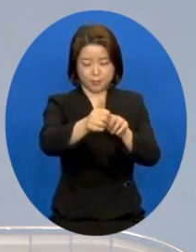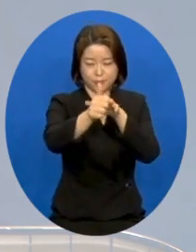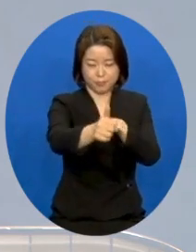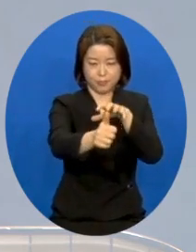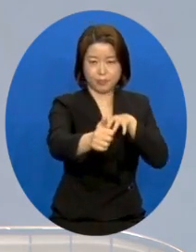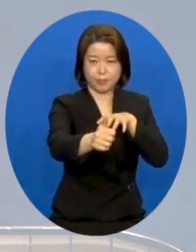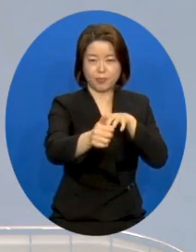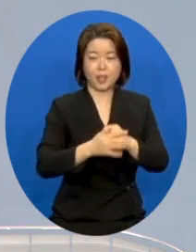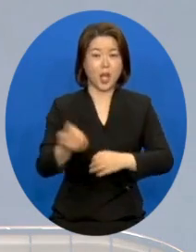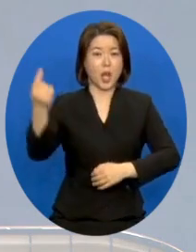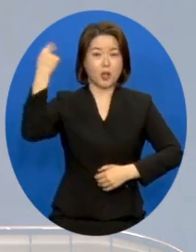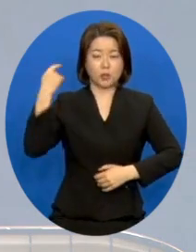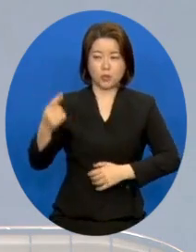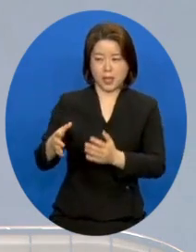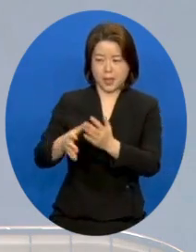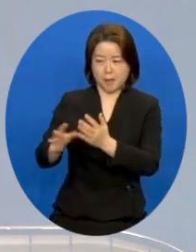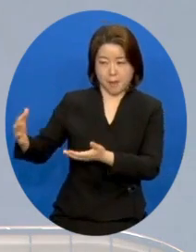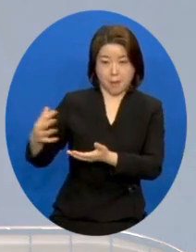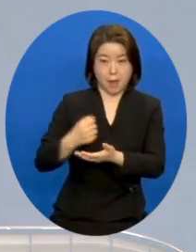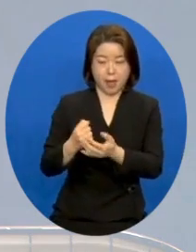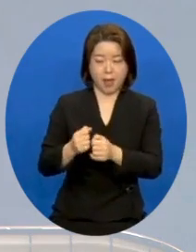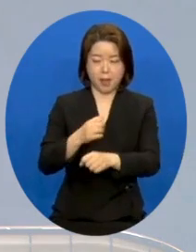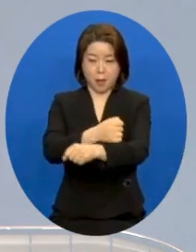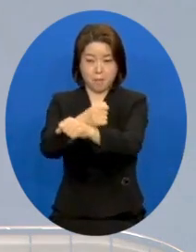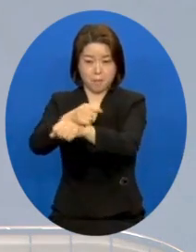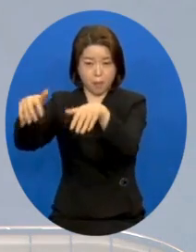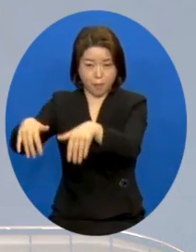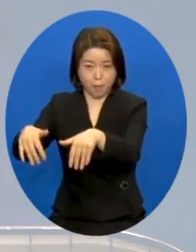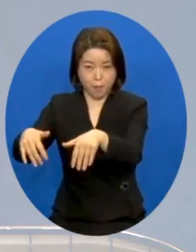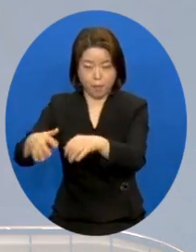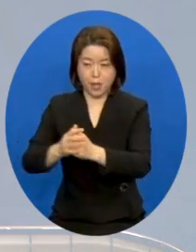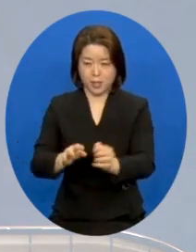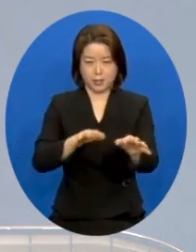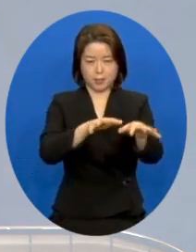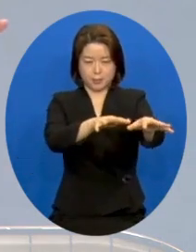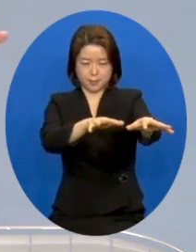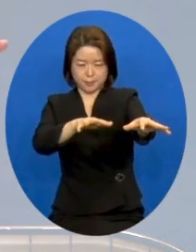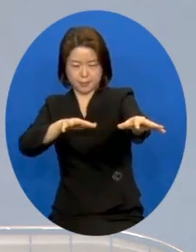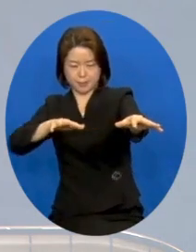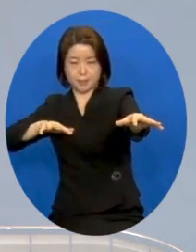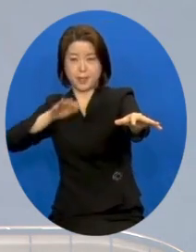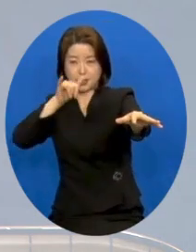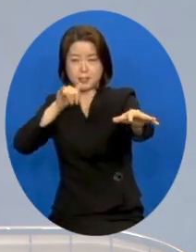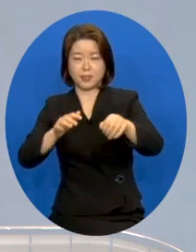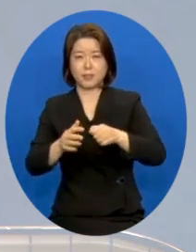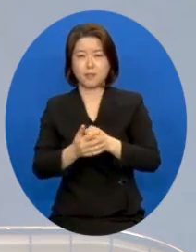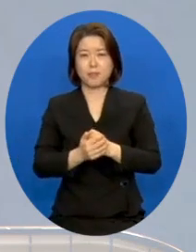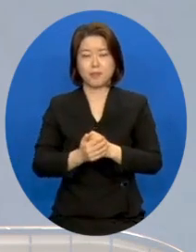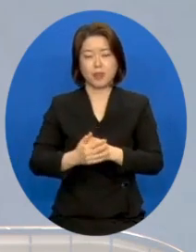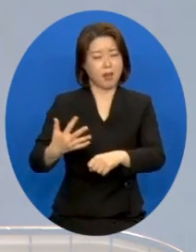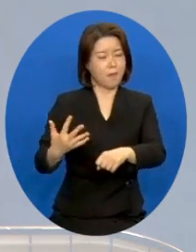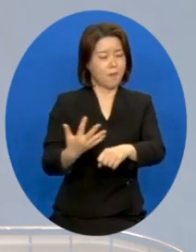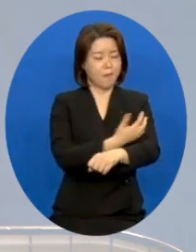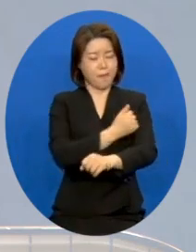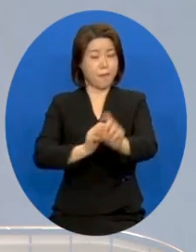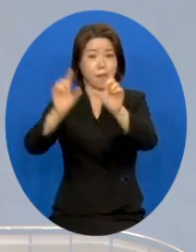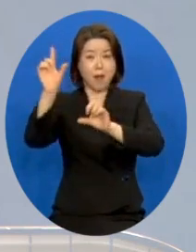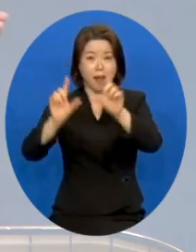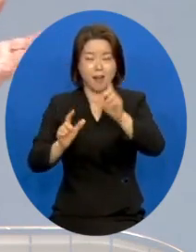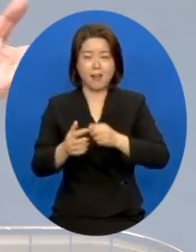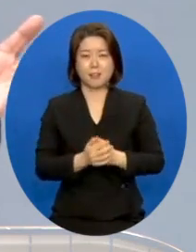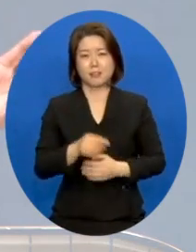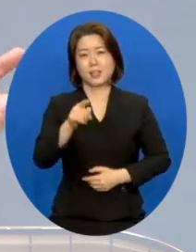전리품 그리고 포로로 잡아온 노예들 죄의 끌려 들어옵니다 대단한 장면이죠